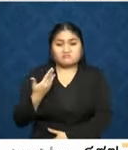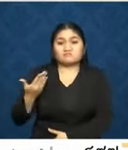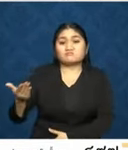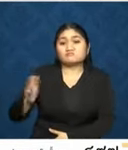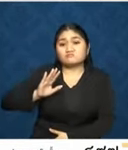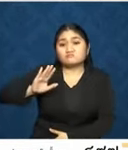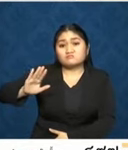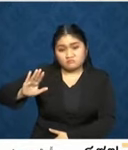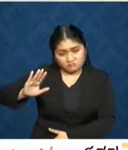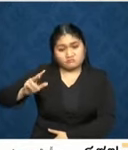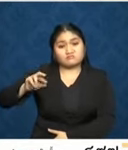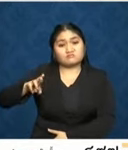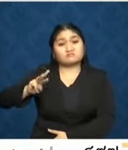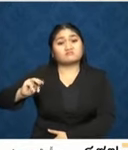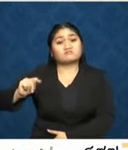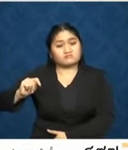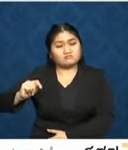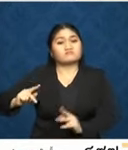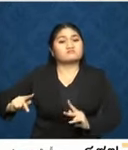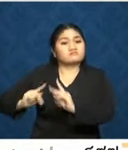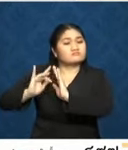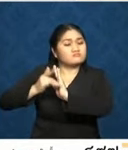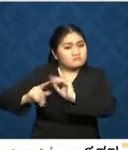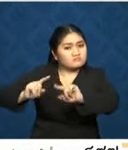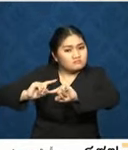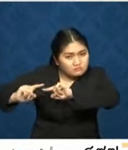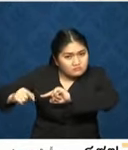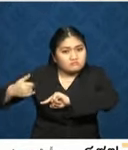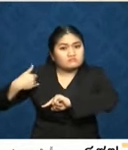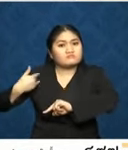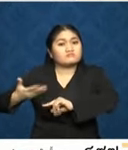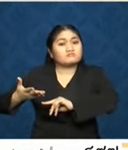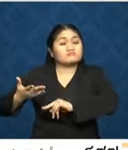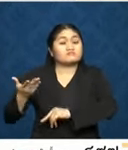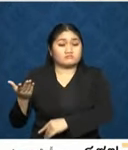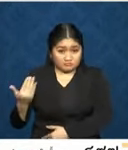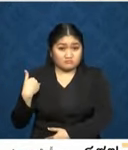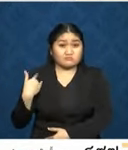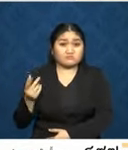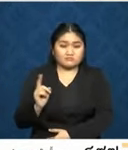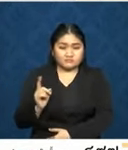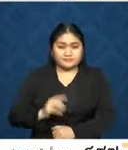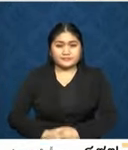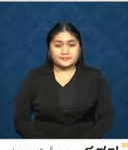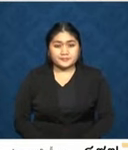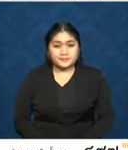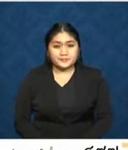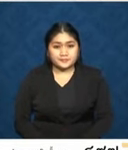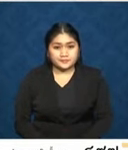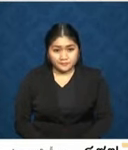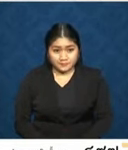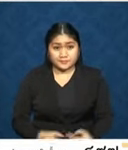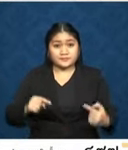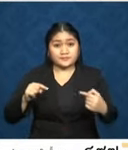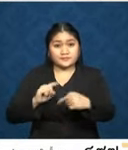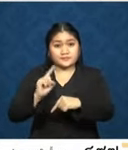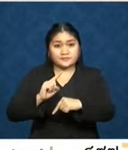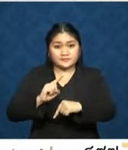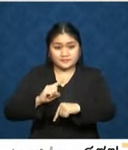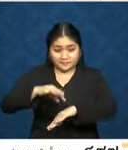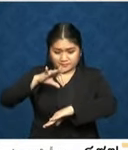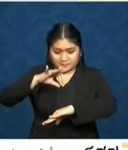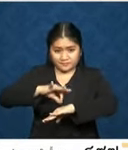คมนาคมร่วมกับกระทรวงเทคโนโลยีสื่อสารสารสนเทศดังนี้ค่ะ 1ตั้งคณะทำ